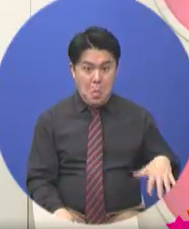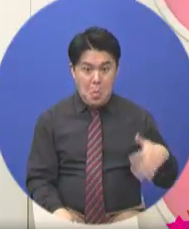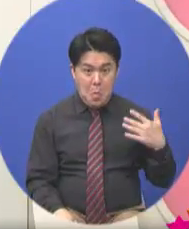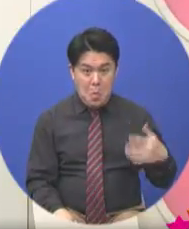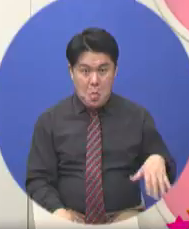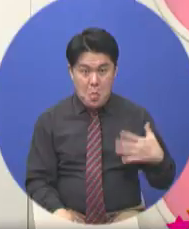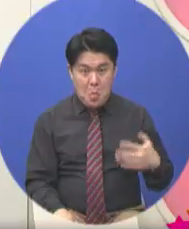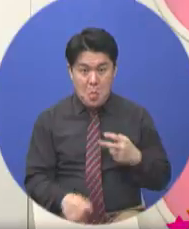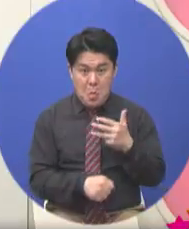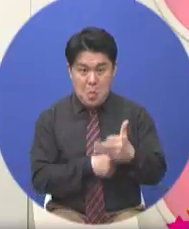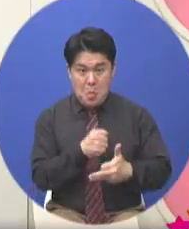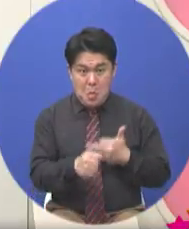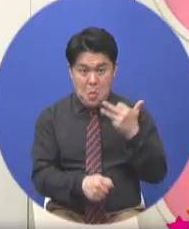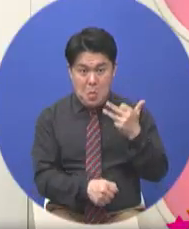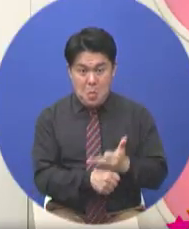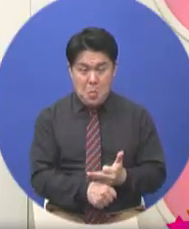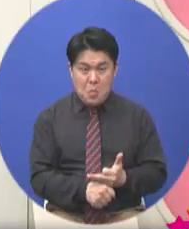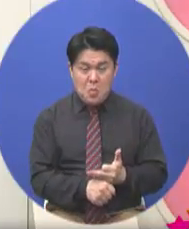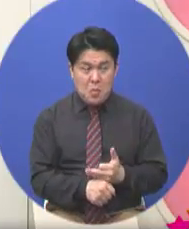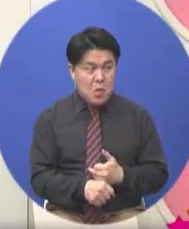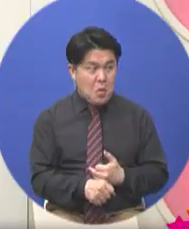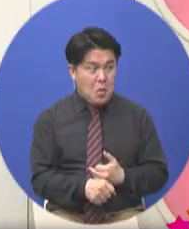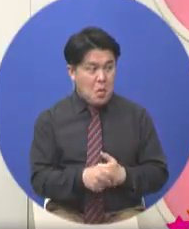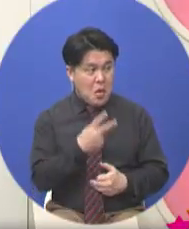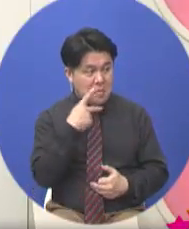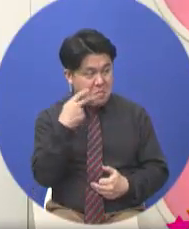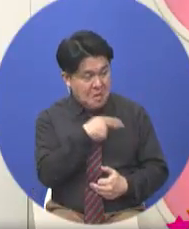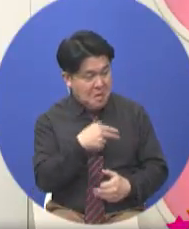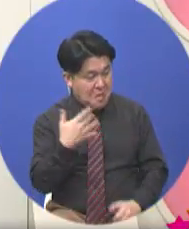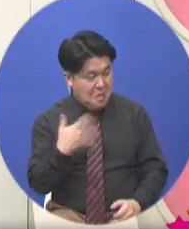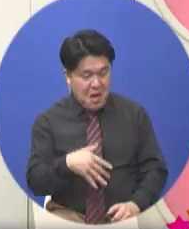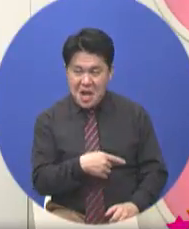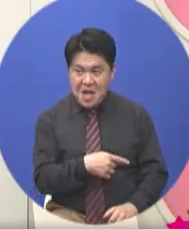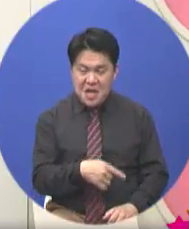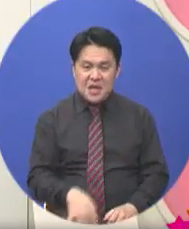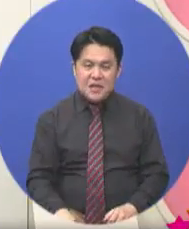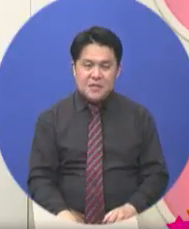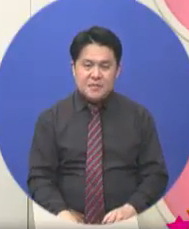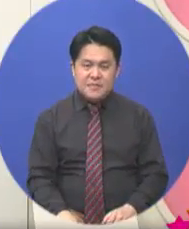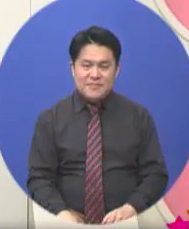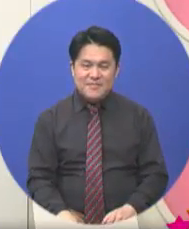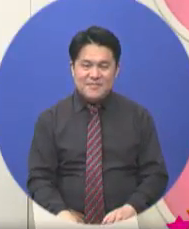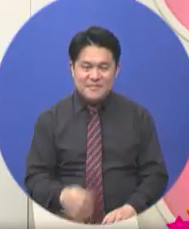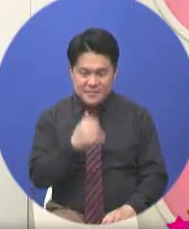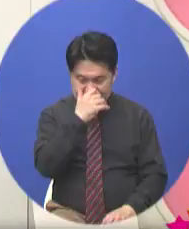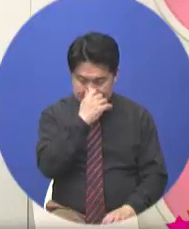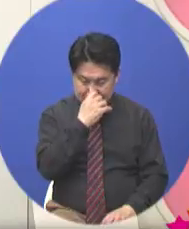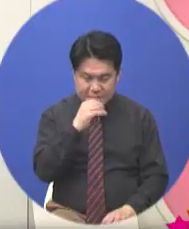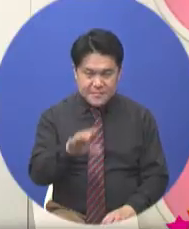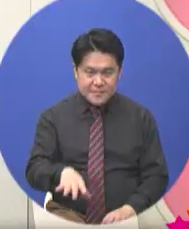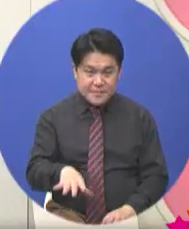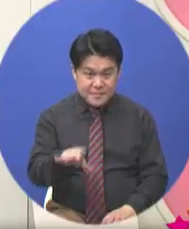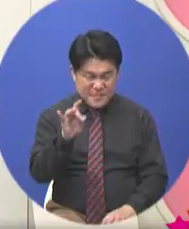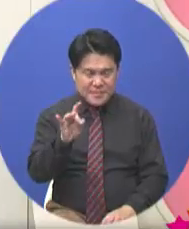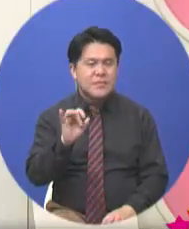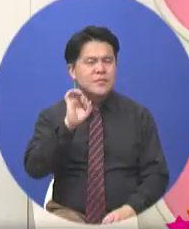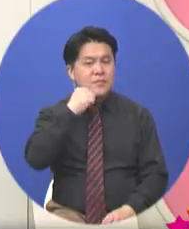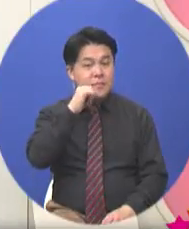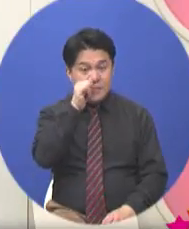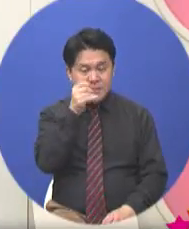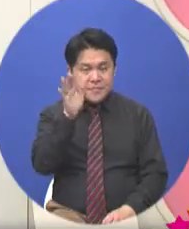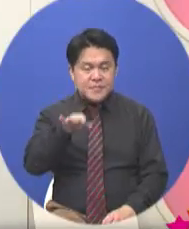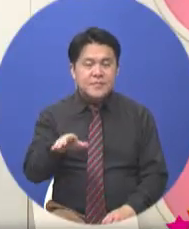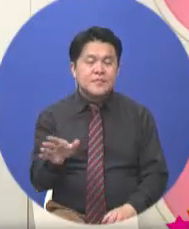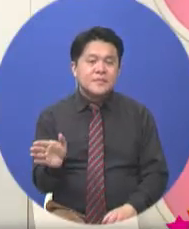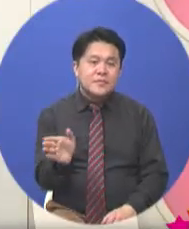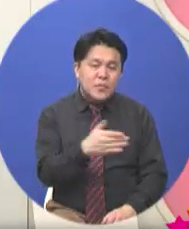18년이요? 네. 네. 그럼 안 태우시는 거죠. 대단하시네요. 네. 김종찬님, 예. 항상 처음이 시작이 어렵지만